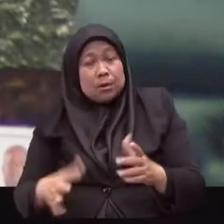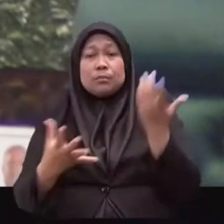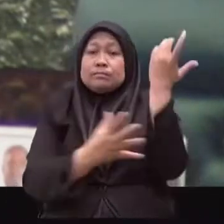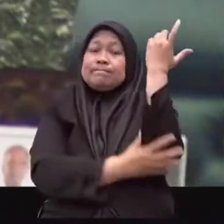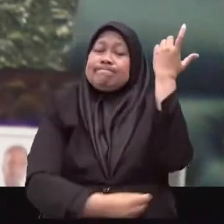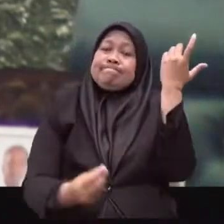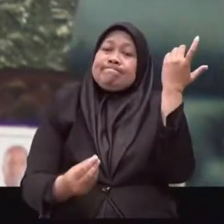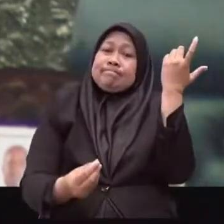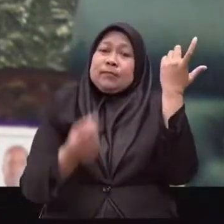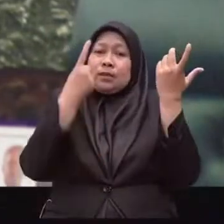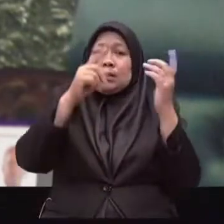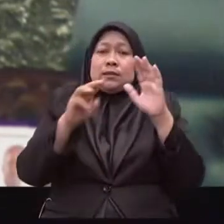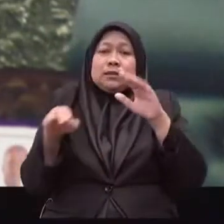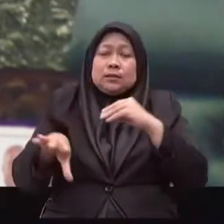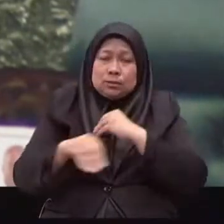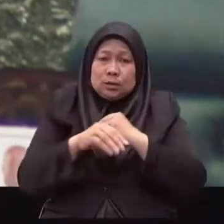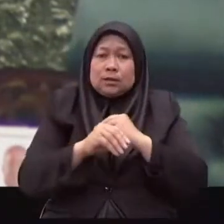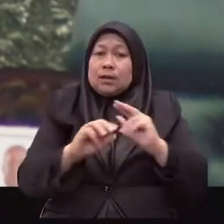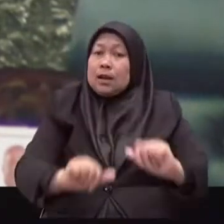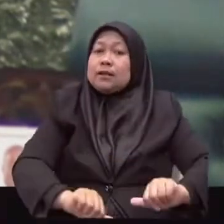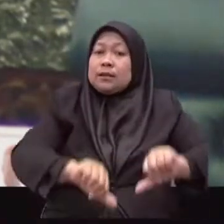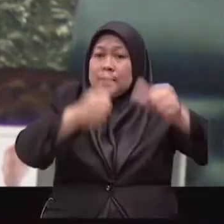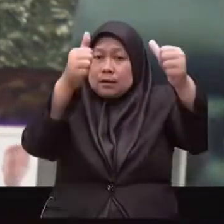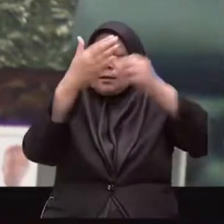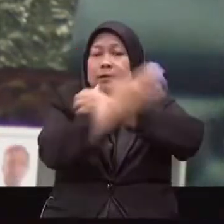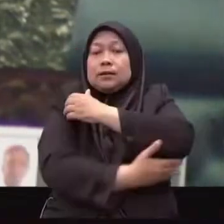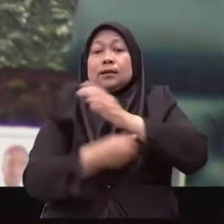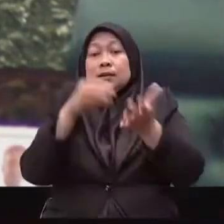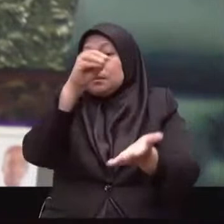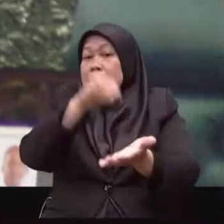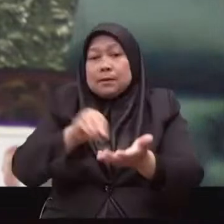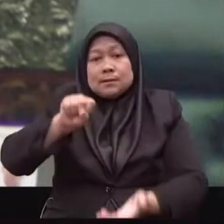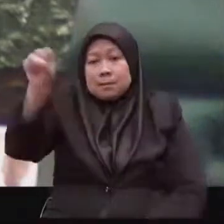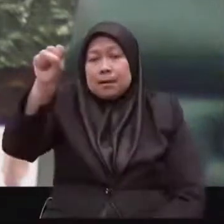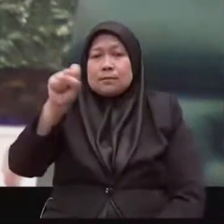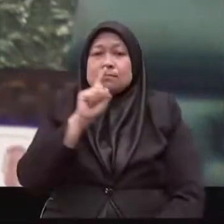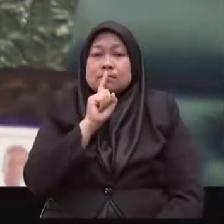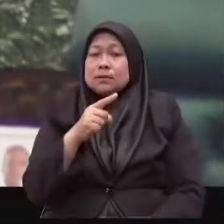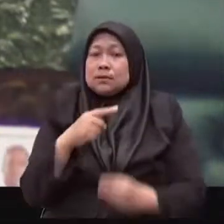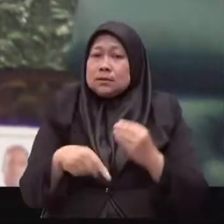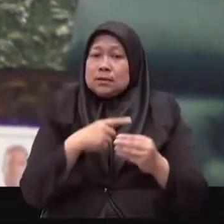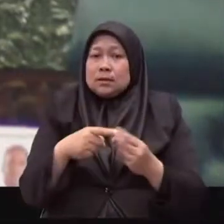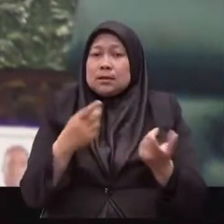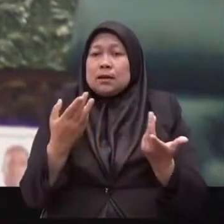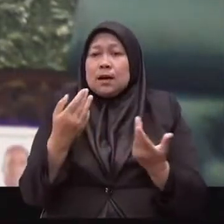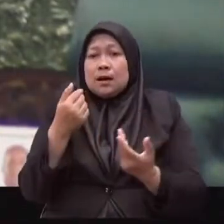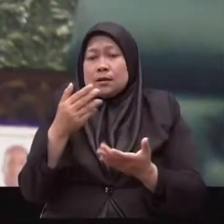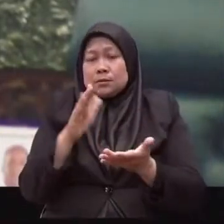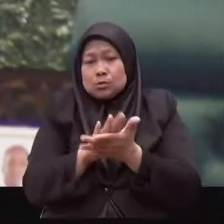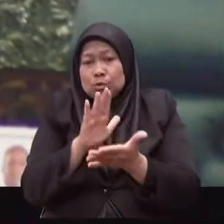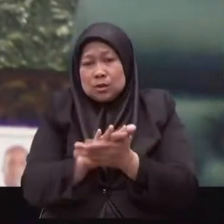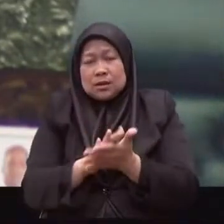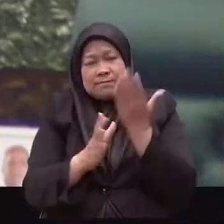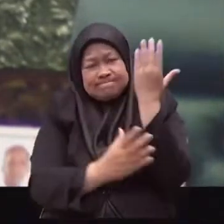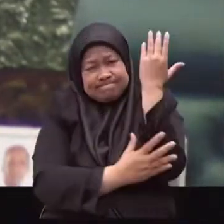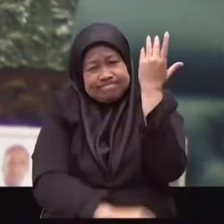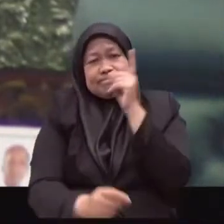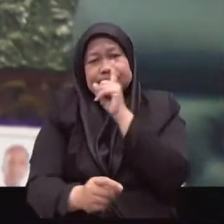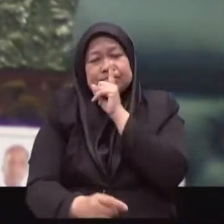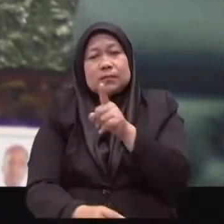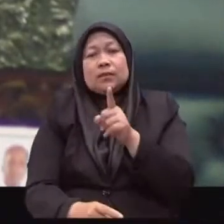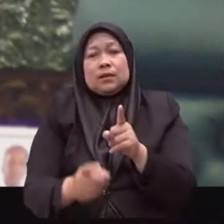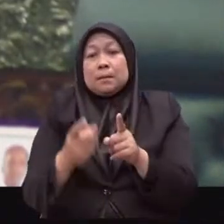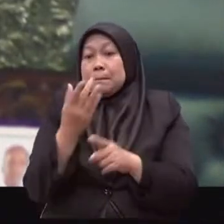meningkatkan kemampuan mereka untuk mencapai dan memenuhi keperluan kepembekalan PH